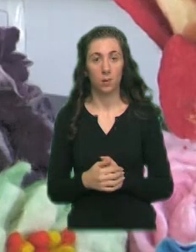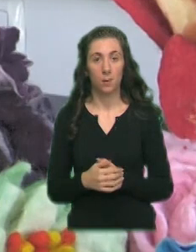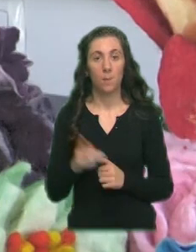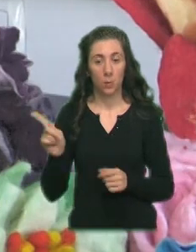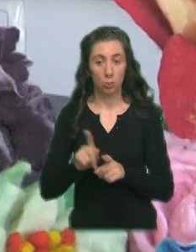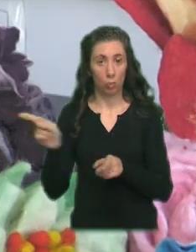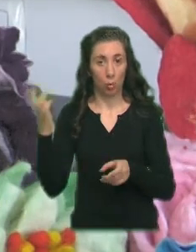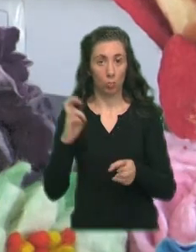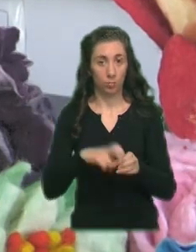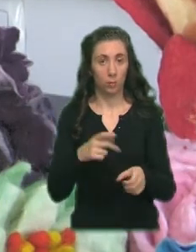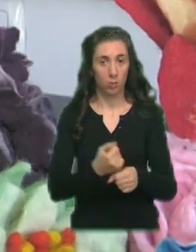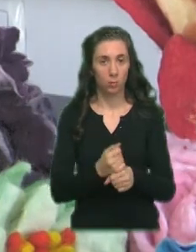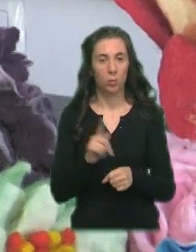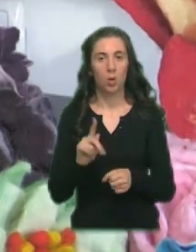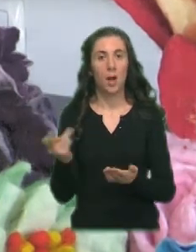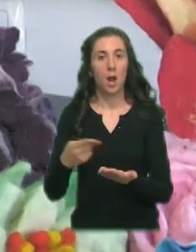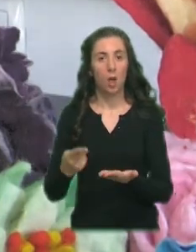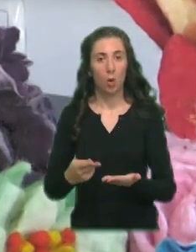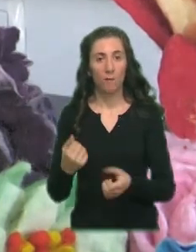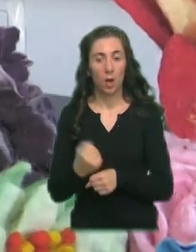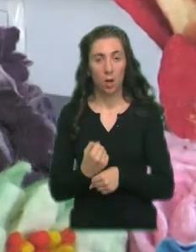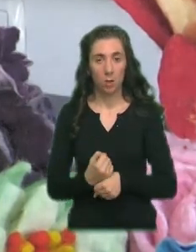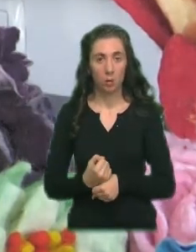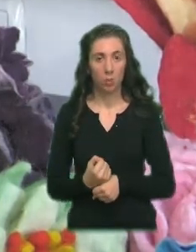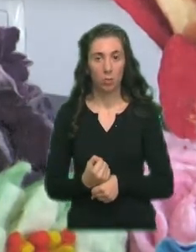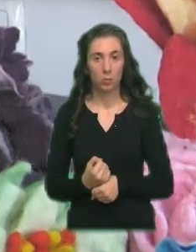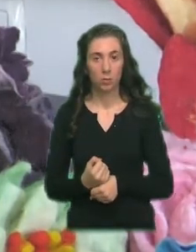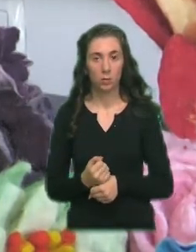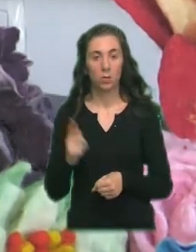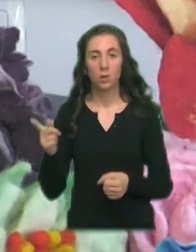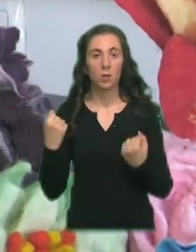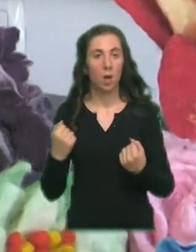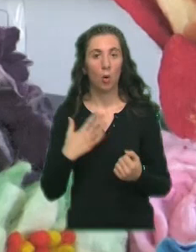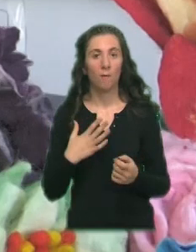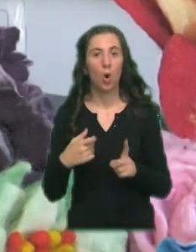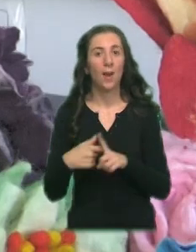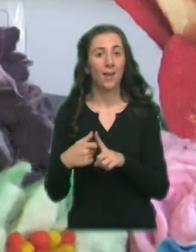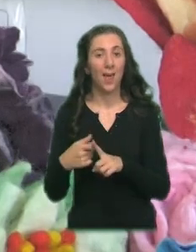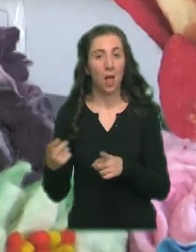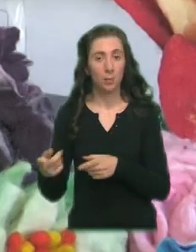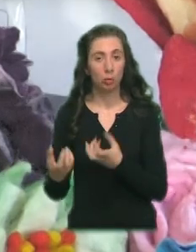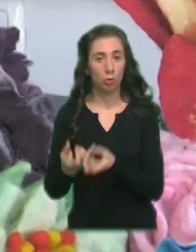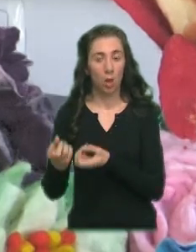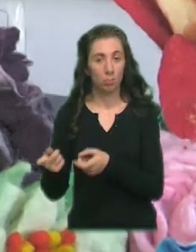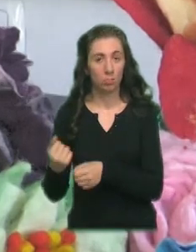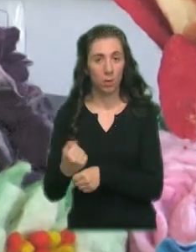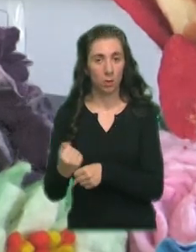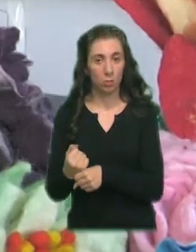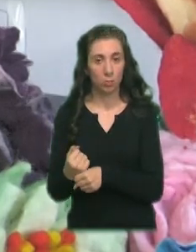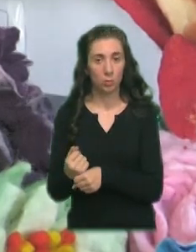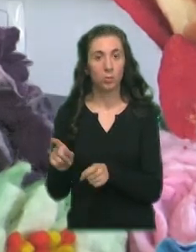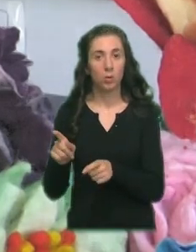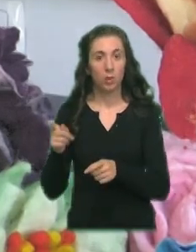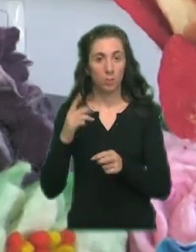primjerke njegovih predmeta od keramike, koji su uvijek veliki, onako prostrani, lijepo